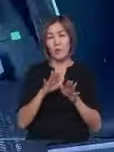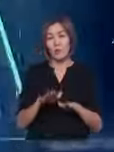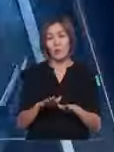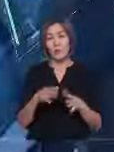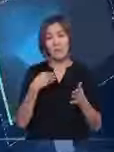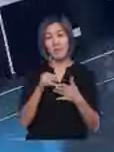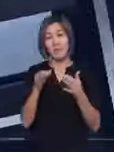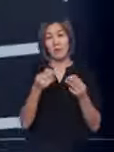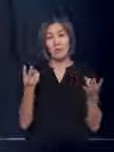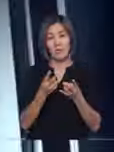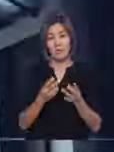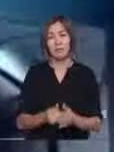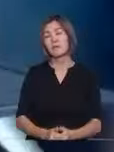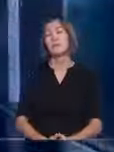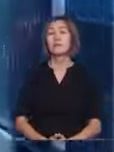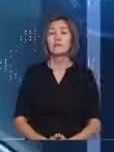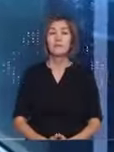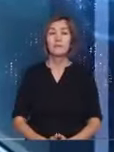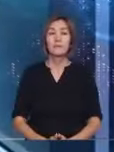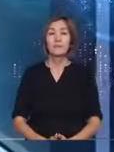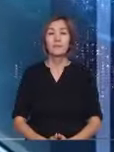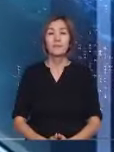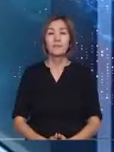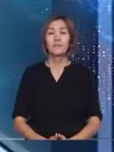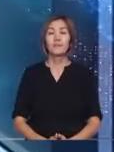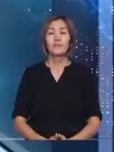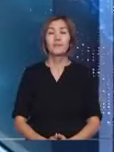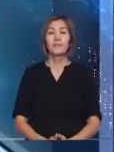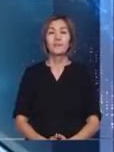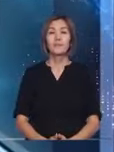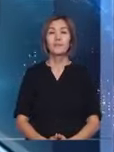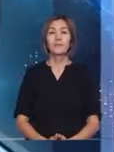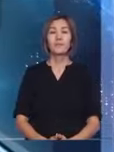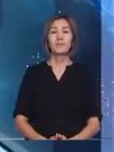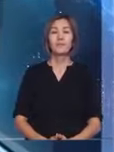Меруерт Қыдырбайқызы, Жандос Өмірбай, Жетісу телеарнасы, Алматы облысынан.